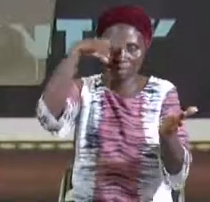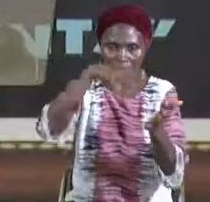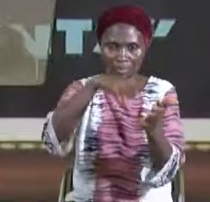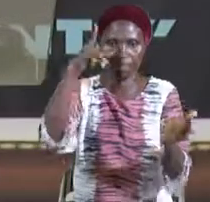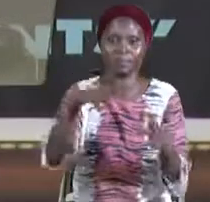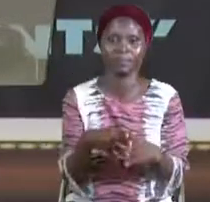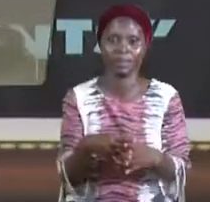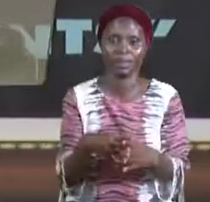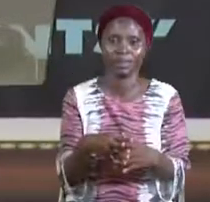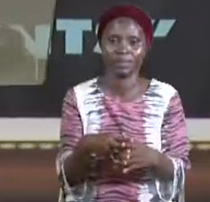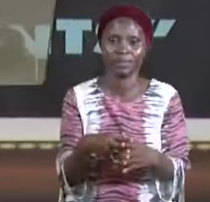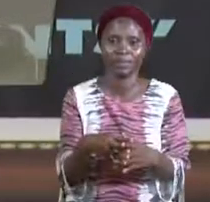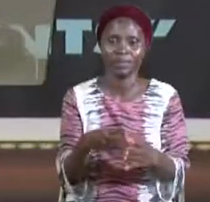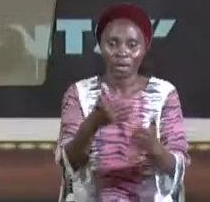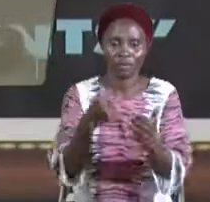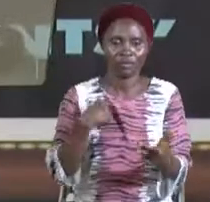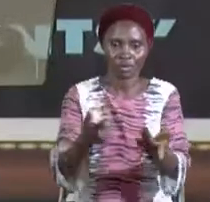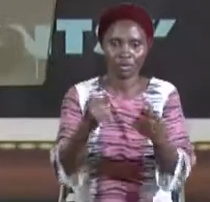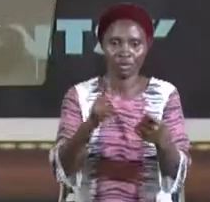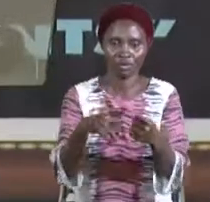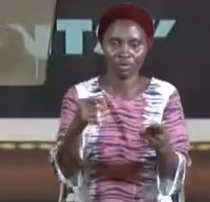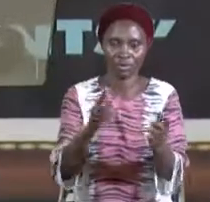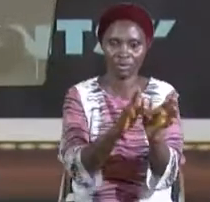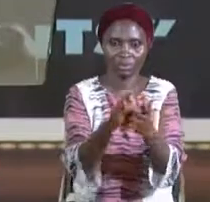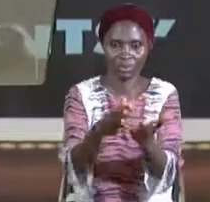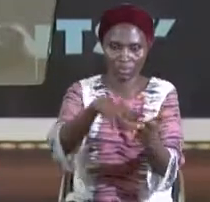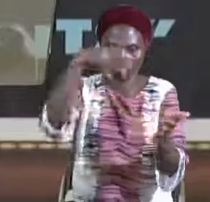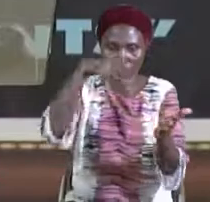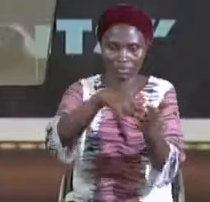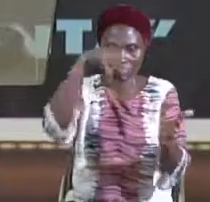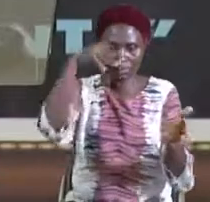ils pensent, voici ce que ça veut dire, voici ce que ça veut dire, voici ce que ça veut